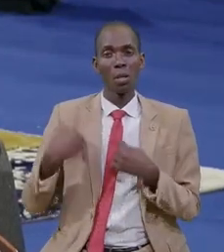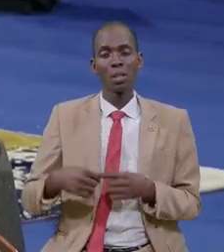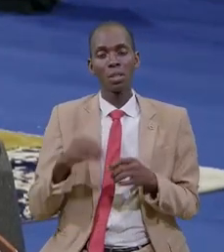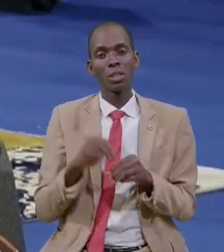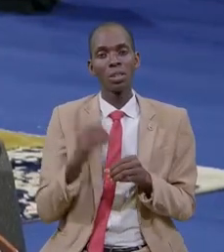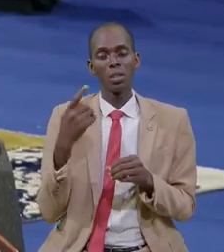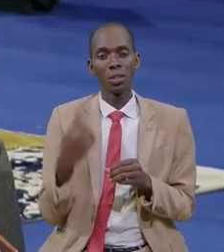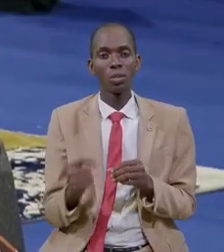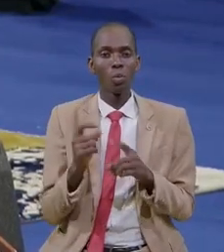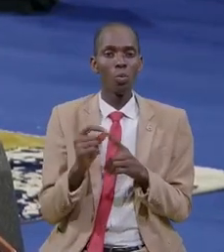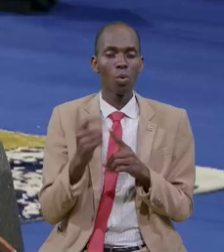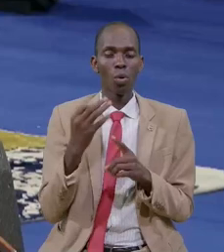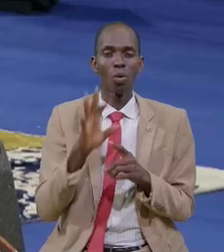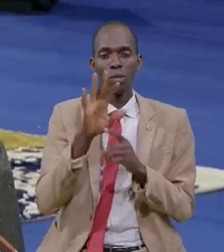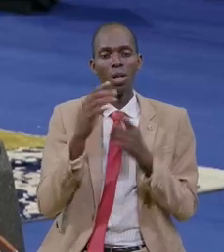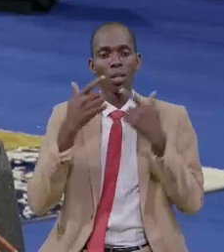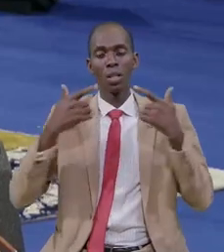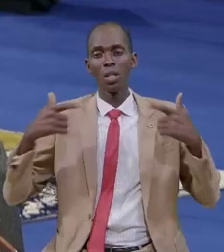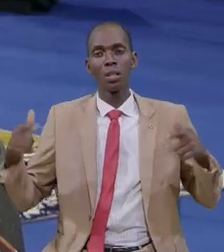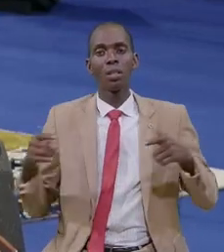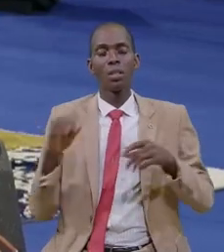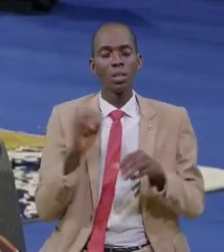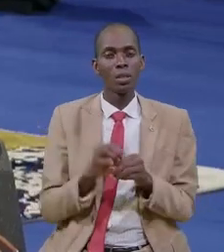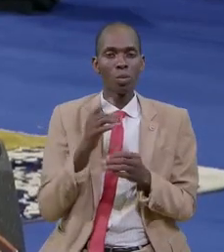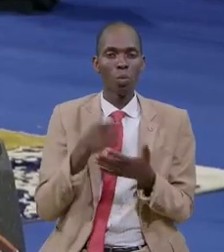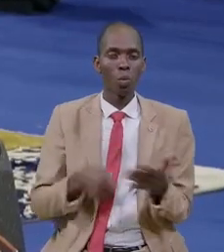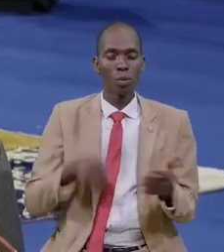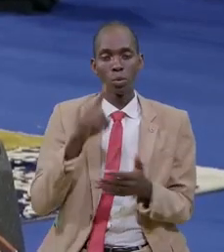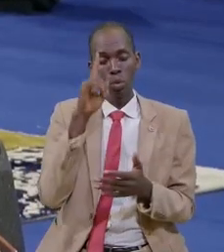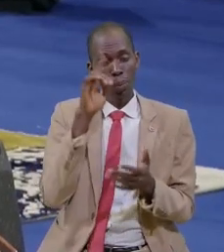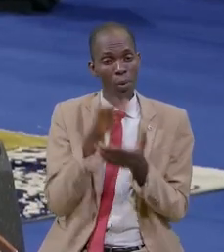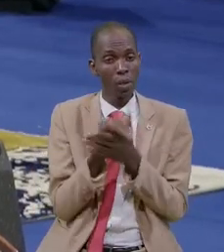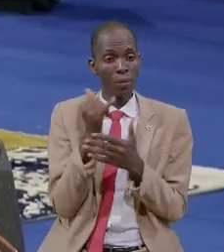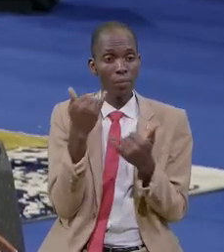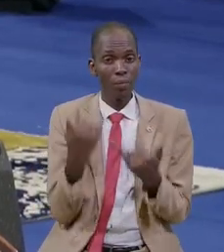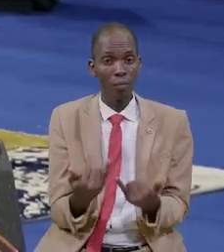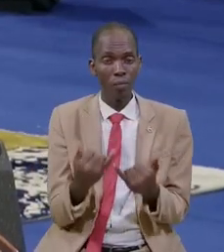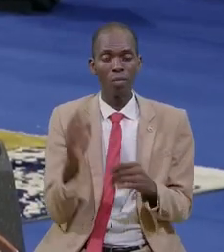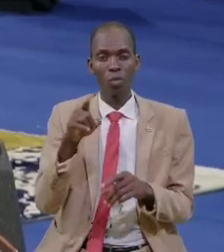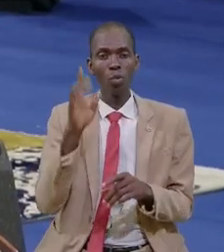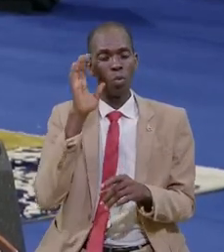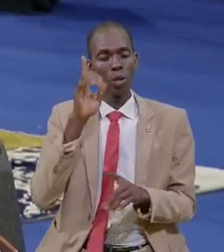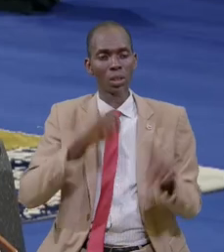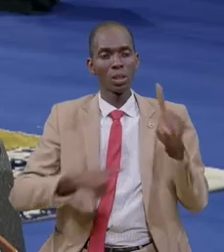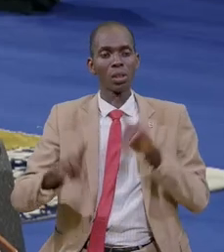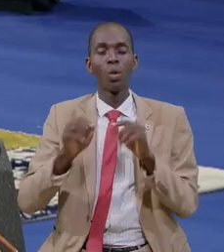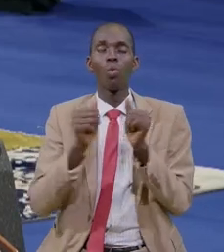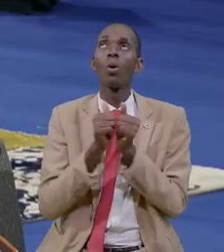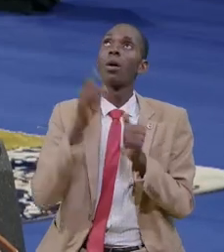ton langage, dans le dictionnaire de ta foi, maintenant, avec Dieu, tout